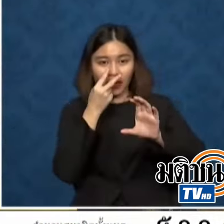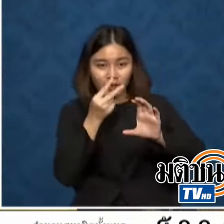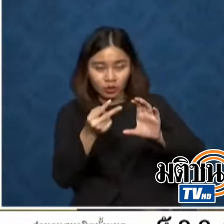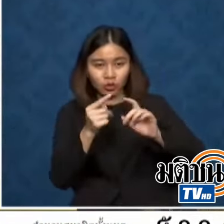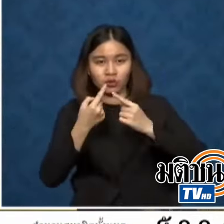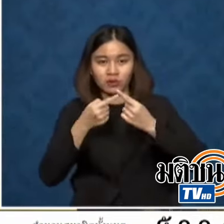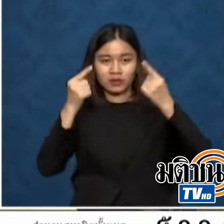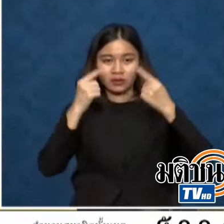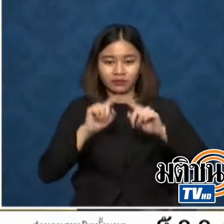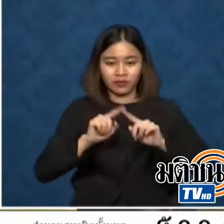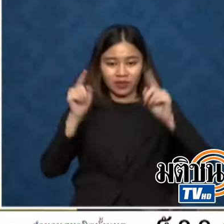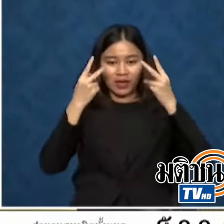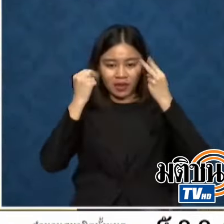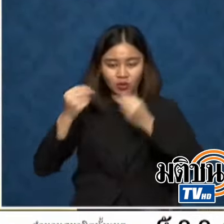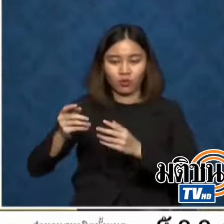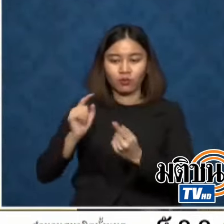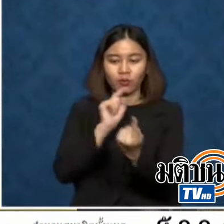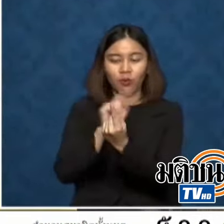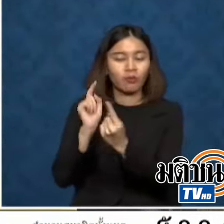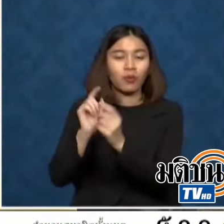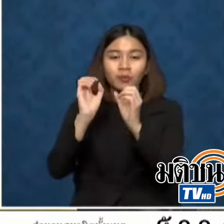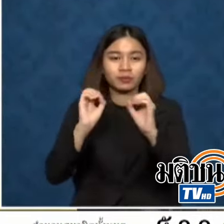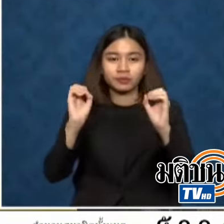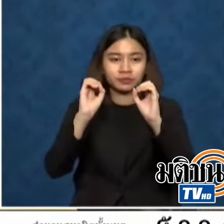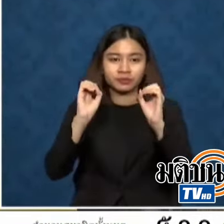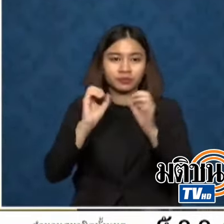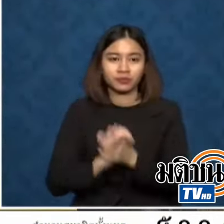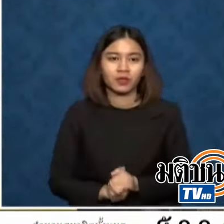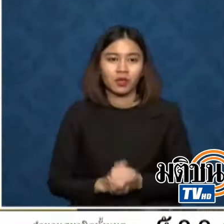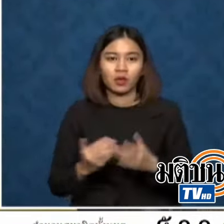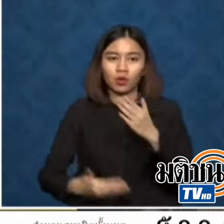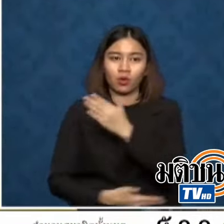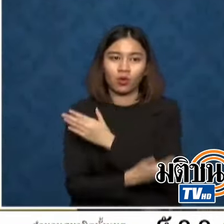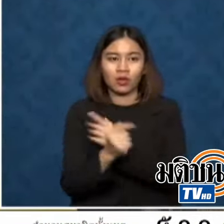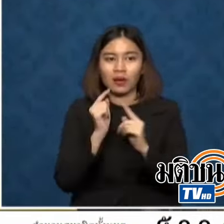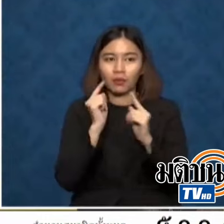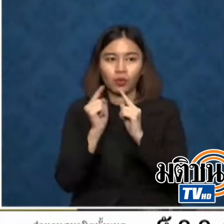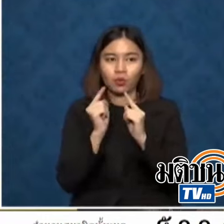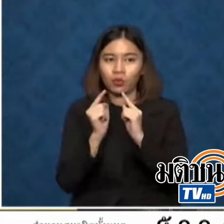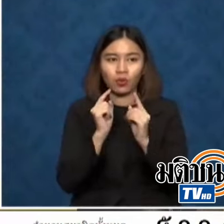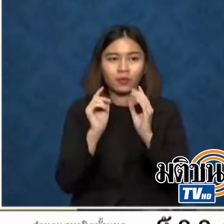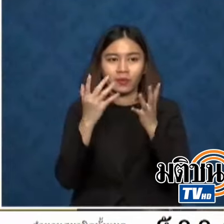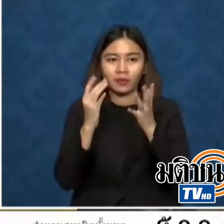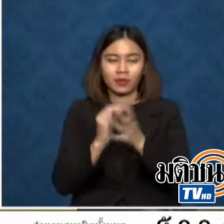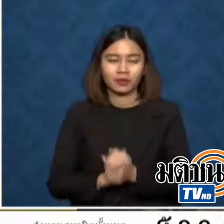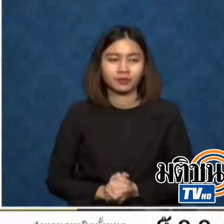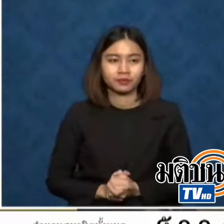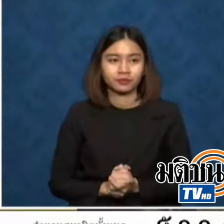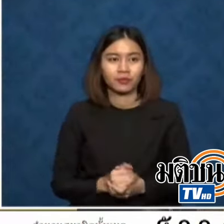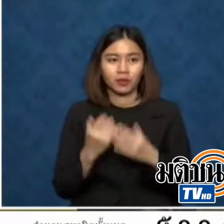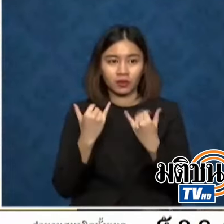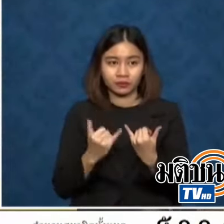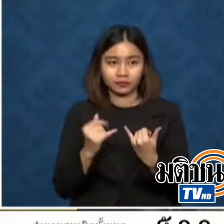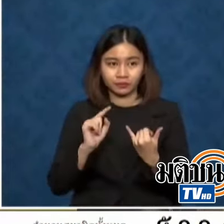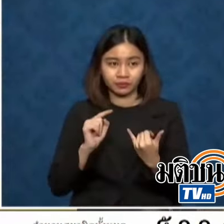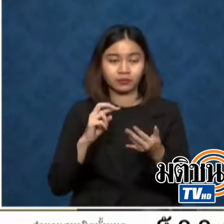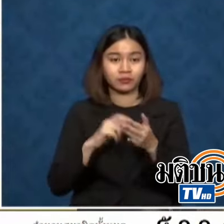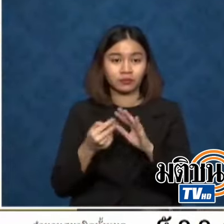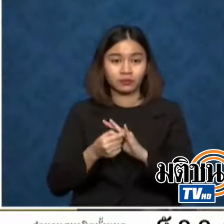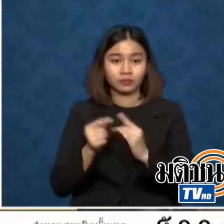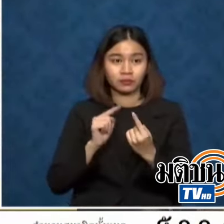ได้เอ่อผมไม่ค่อยได้มีโอกาสเจอท่านนายกในเวทีดีเบตเหล่านั้นนะครับก็เลยไม่มีโอกาสที่จะได้พูดเรื่องพวกนี้เท่าไหร่นะครับตรงนี้ก็ถือว่าเป็น